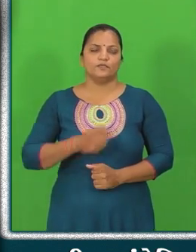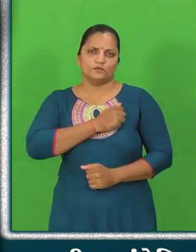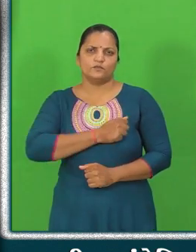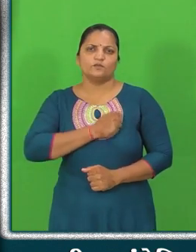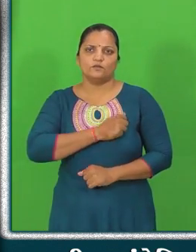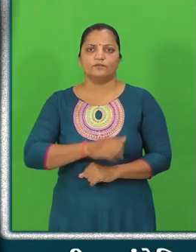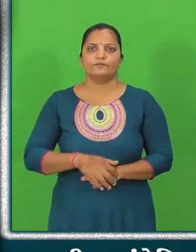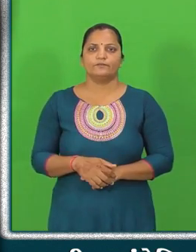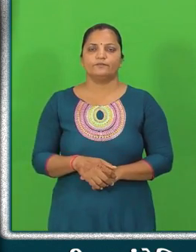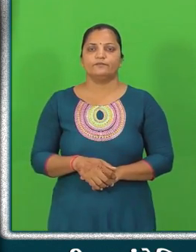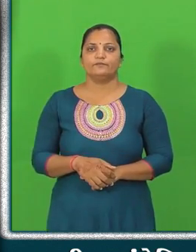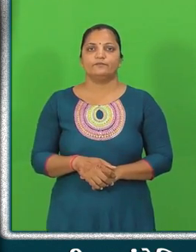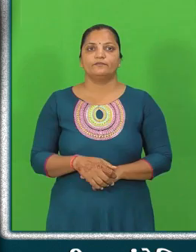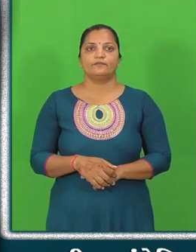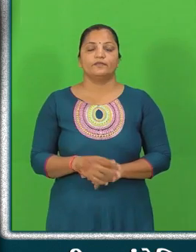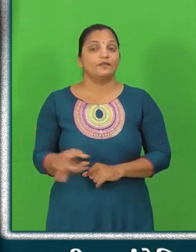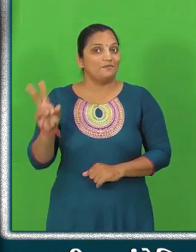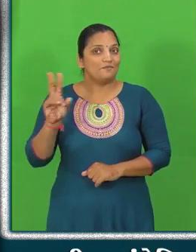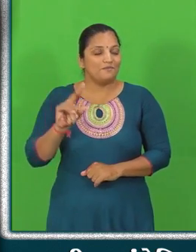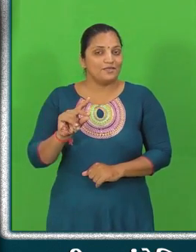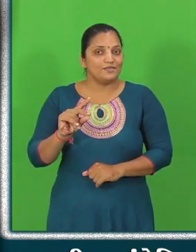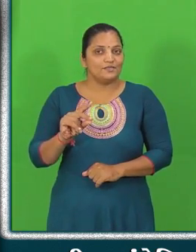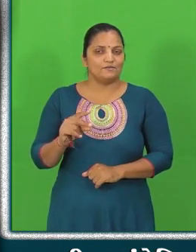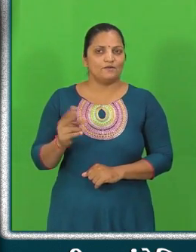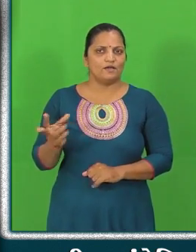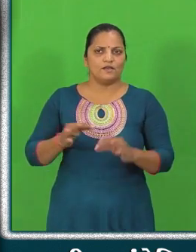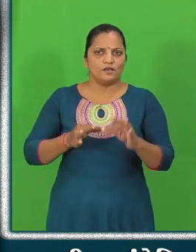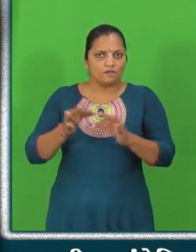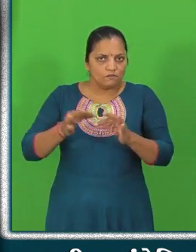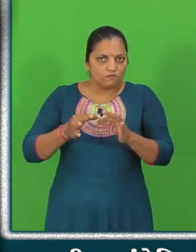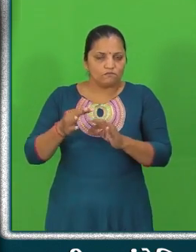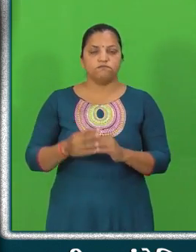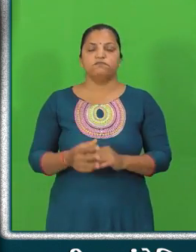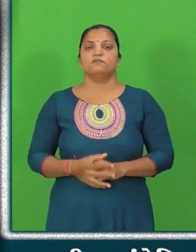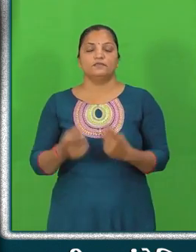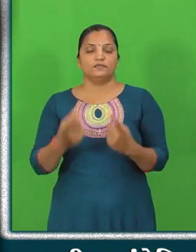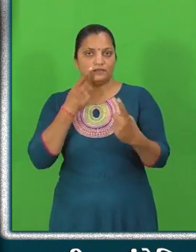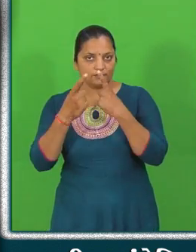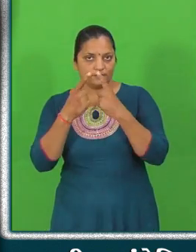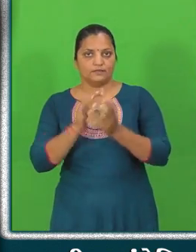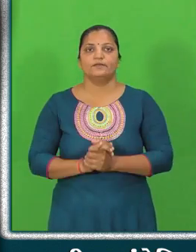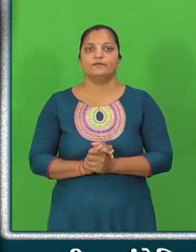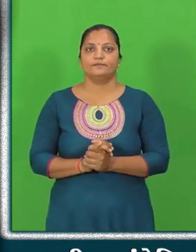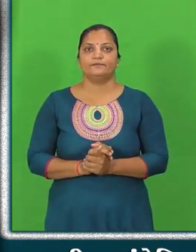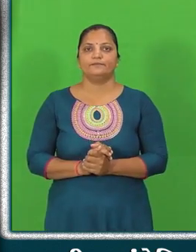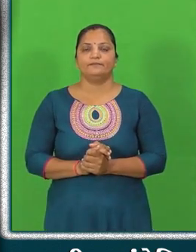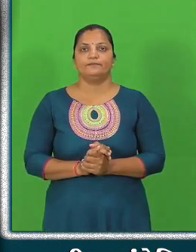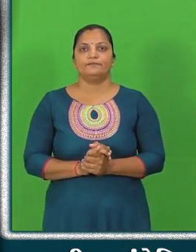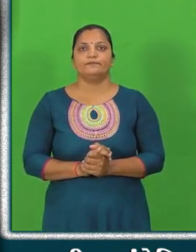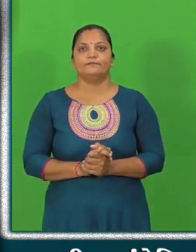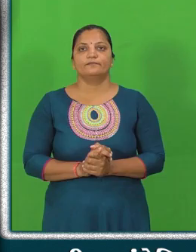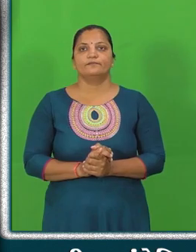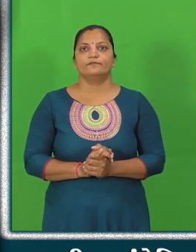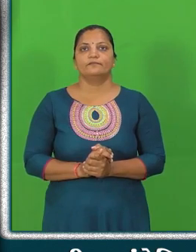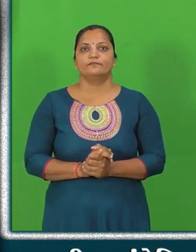સોરી, આપણે ફરીથી એની જ વિગતને ફરી આપણે ચેક કરીએ। જ્યારે